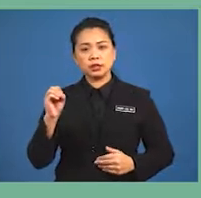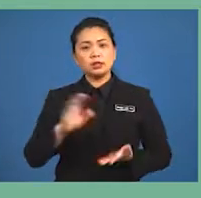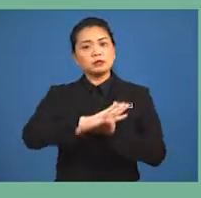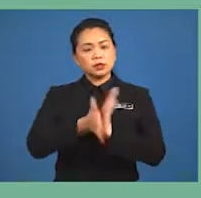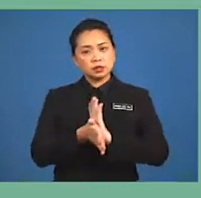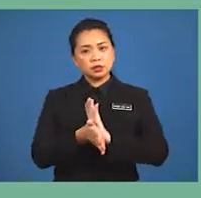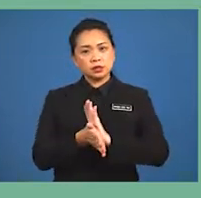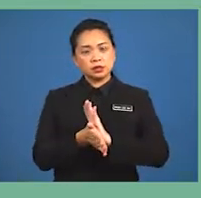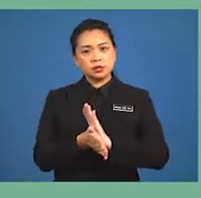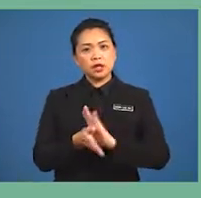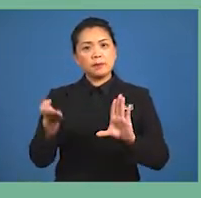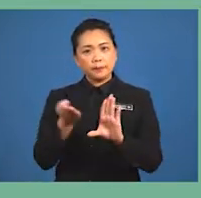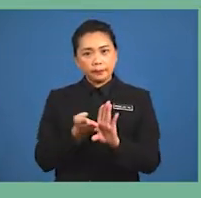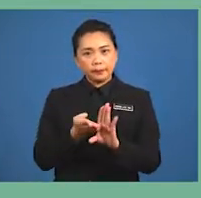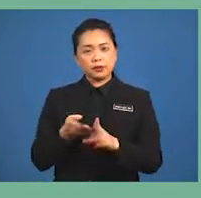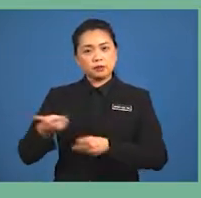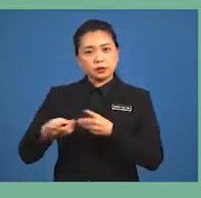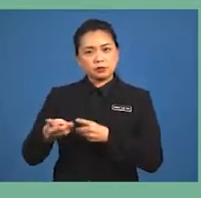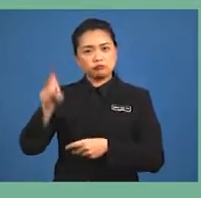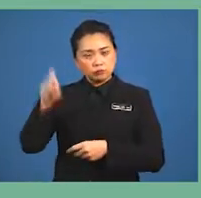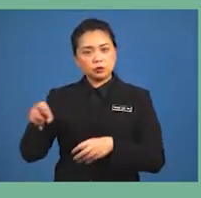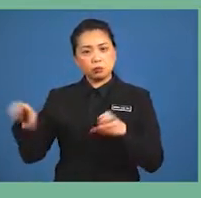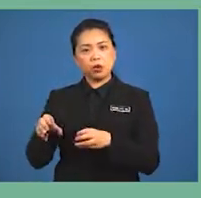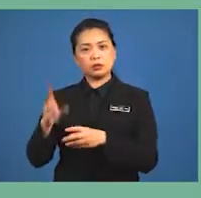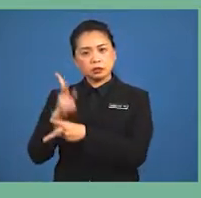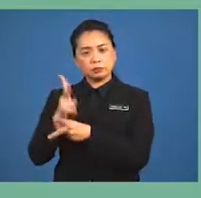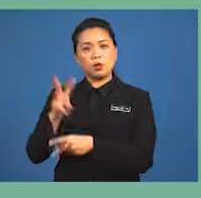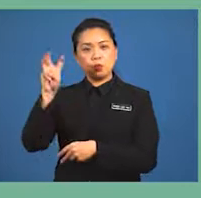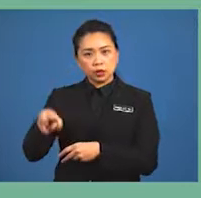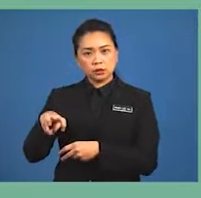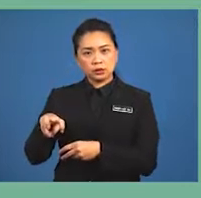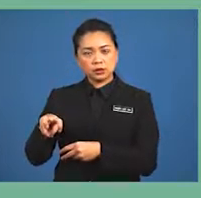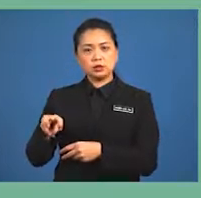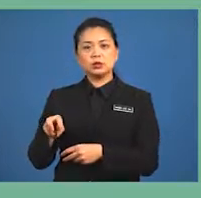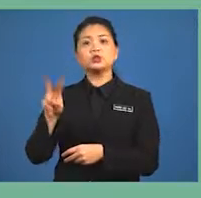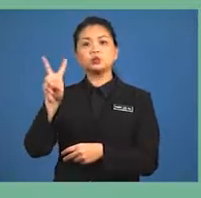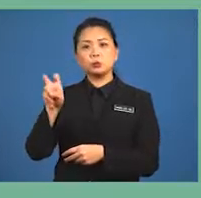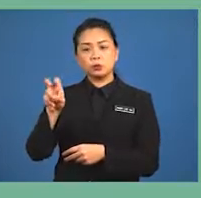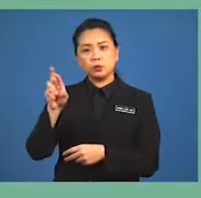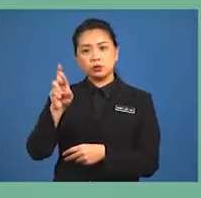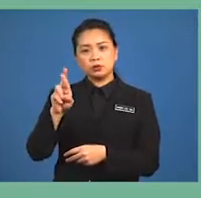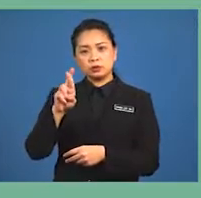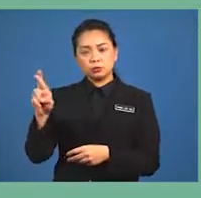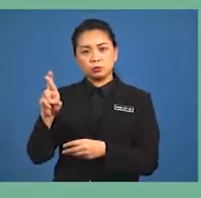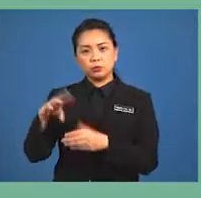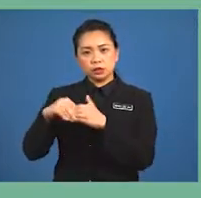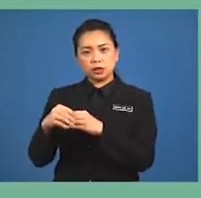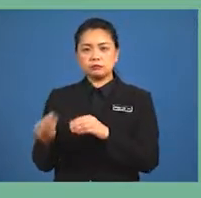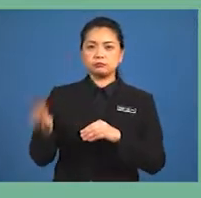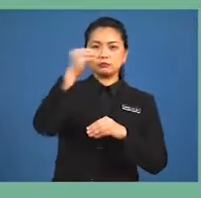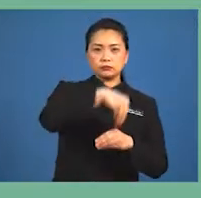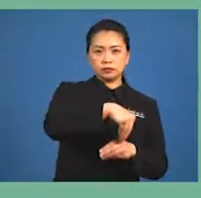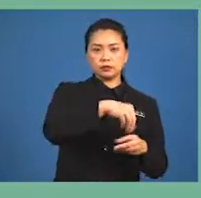maka bank perdagangan harus membuat simpanan wajib sebanyak RM20,000 ke dalam Bank